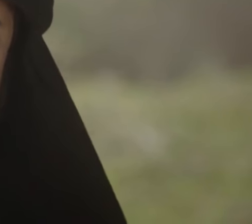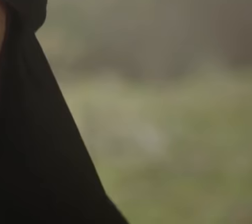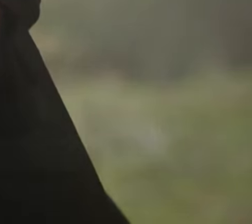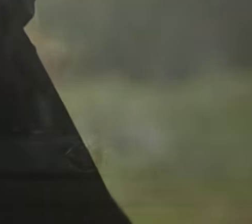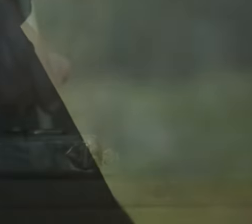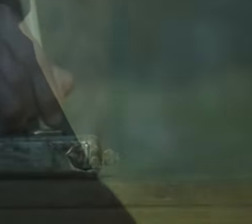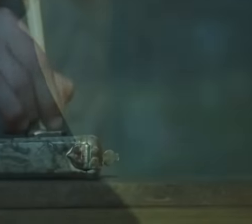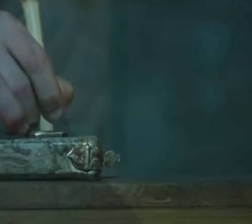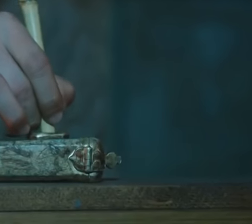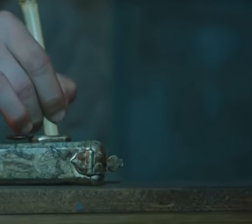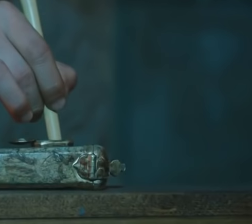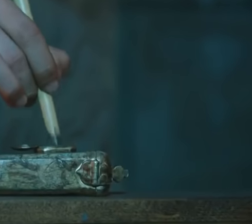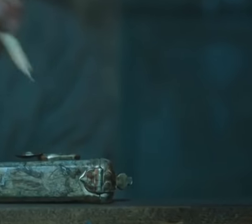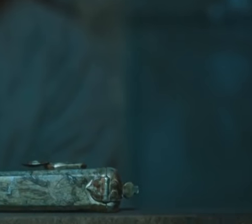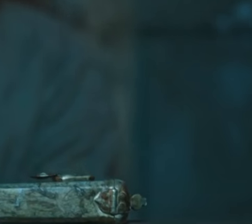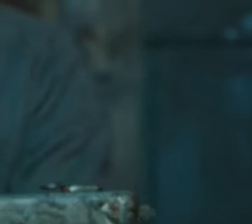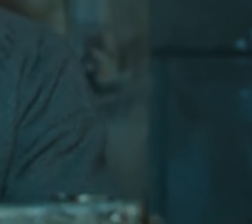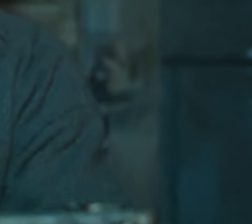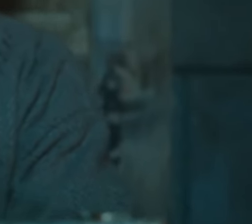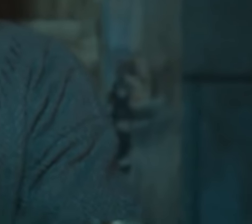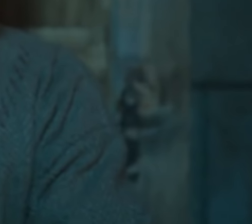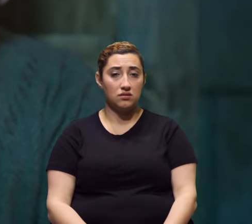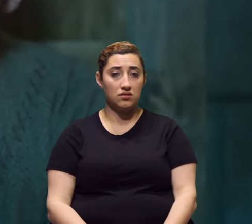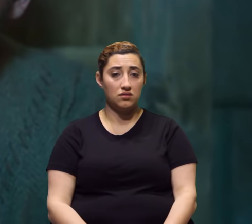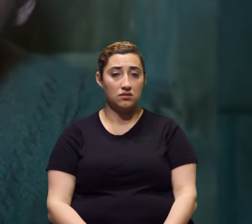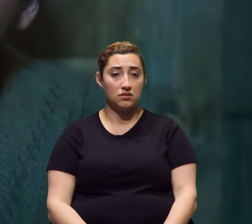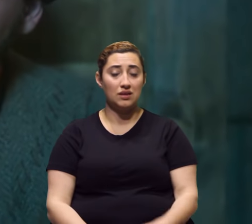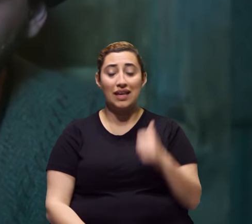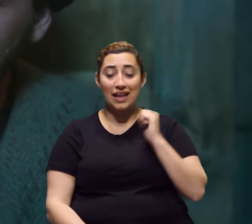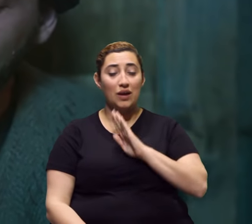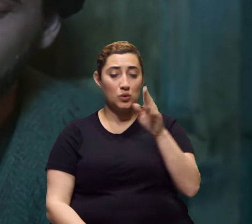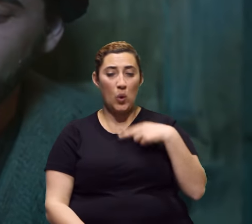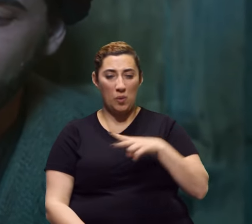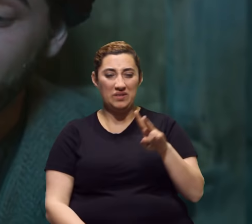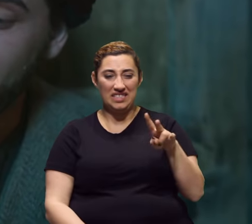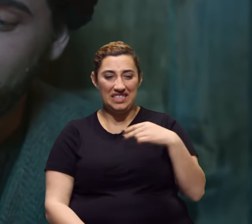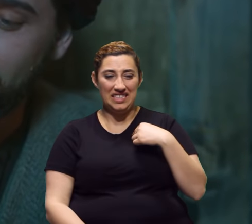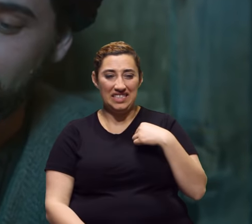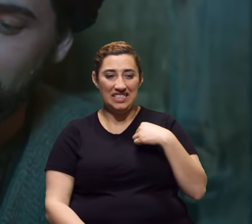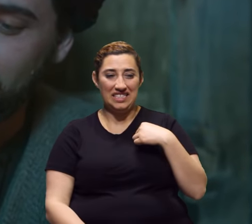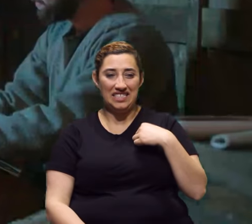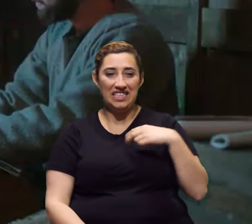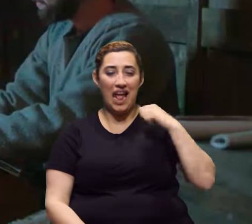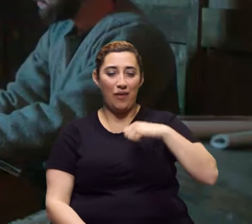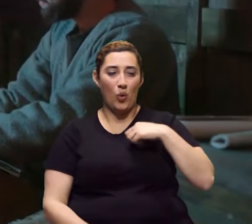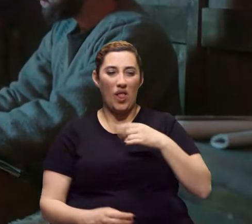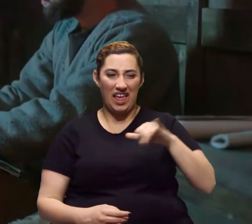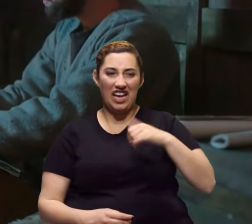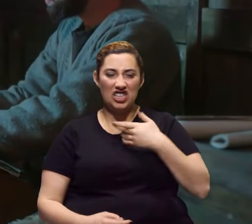Adem bambu dalından yapılma kalemi hokkaya batırdı. Dönüşümüz yakındır şeyhimizin ocağından Anadolu'ya.